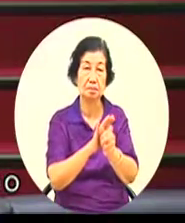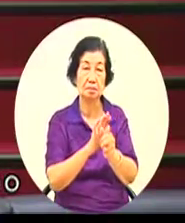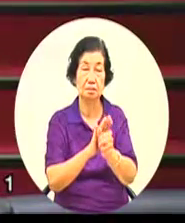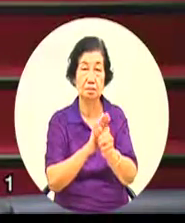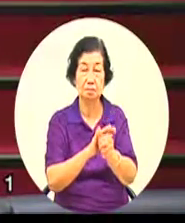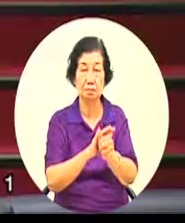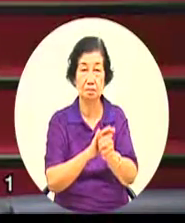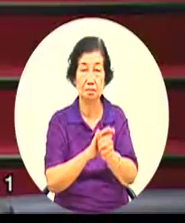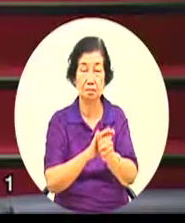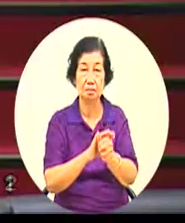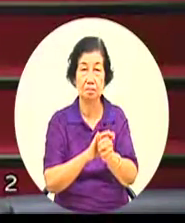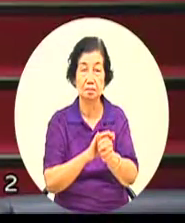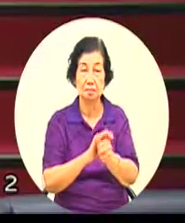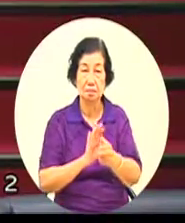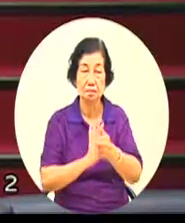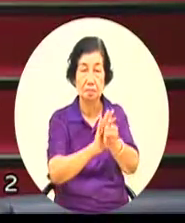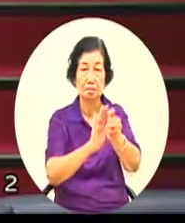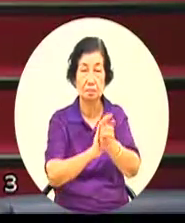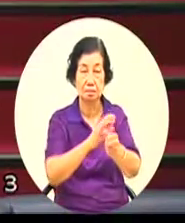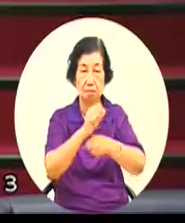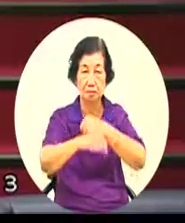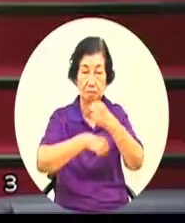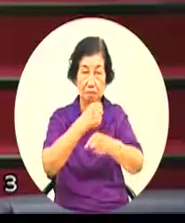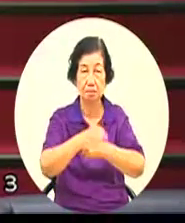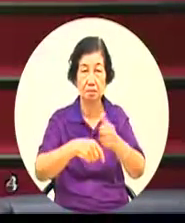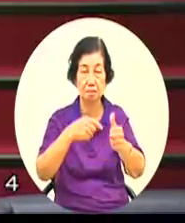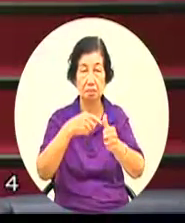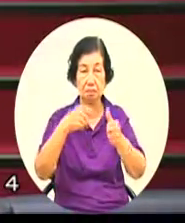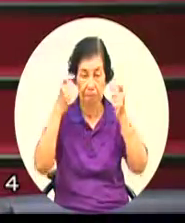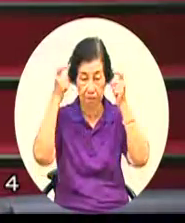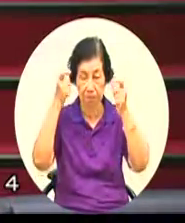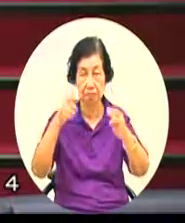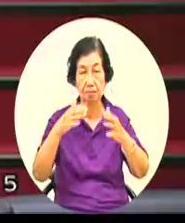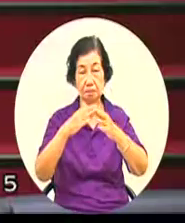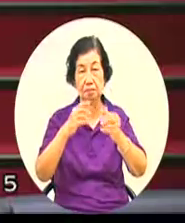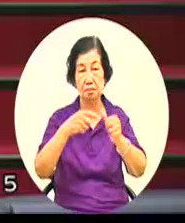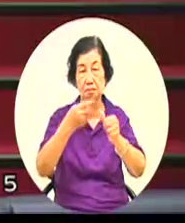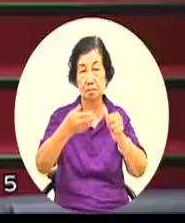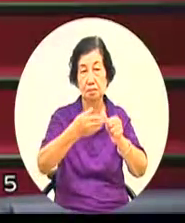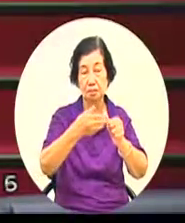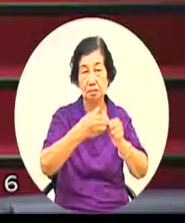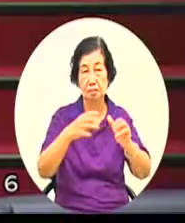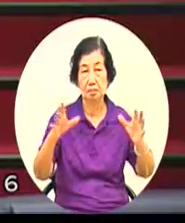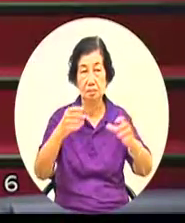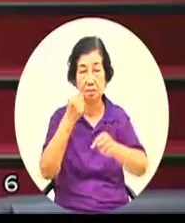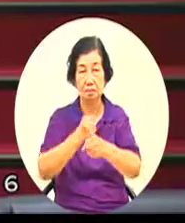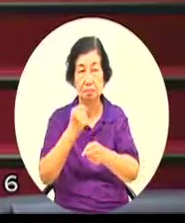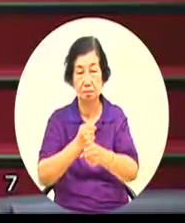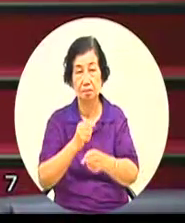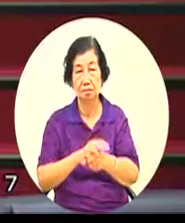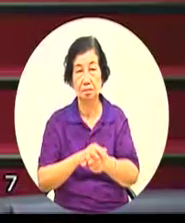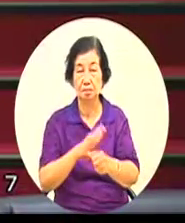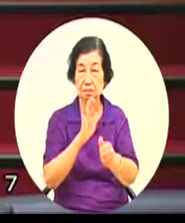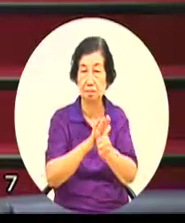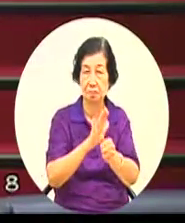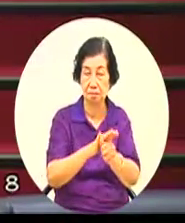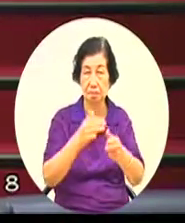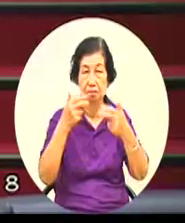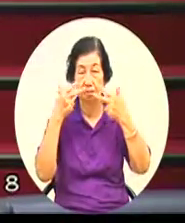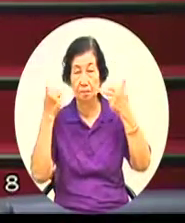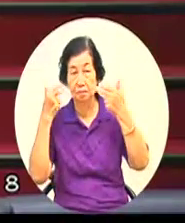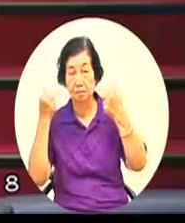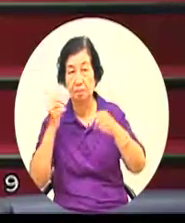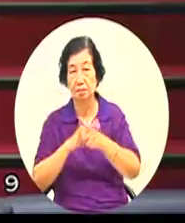个高雄市教育局的所有的同仁哈，要辛苦一下，为我们原住民跟新住民